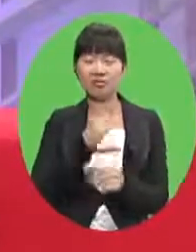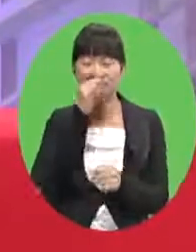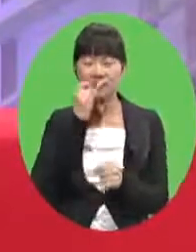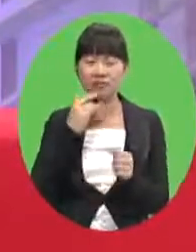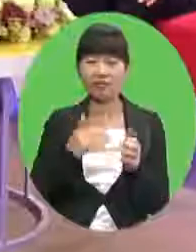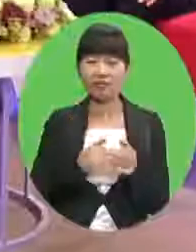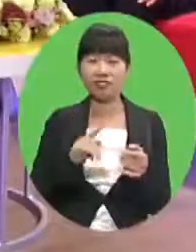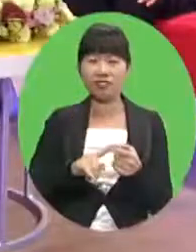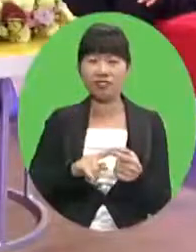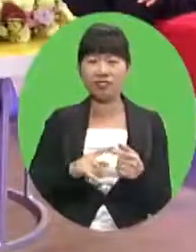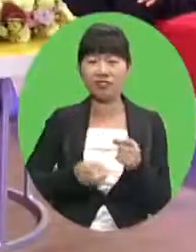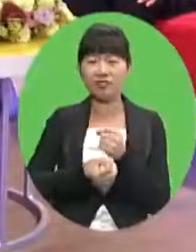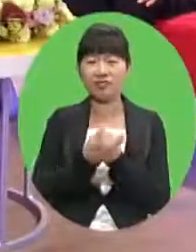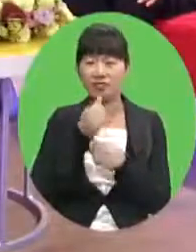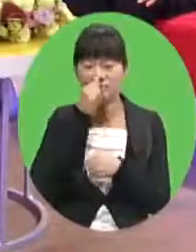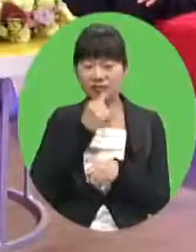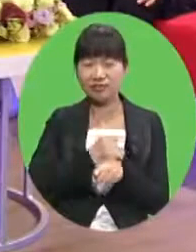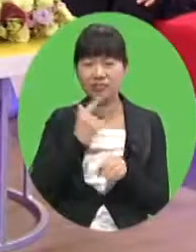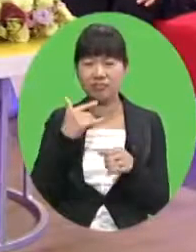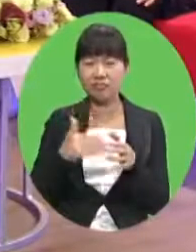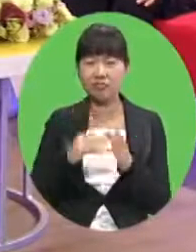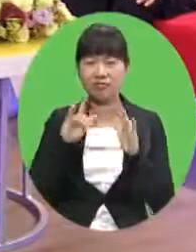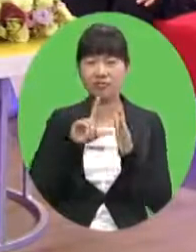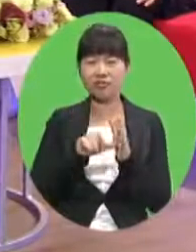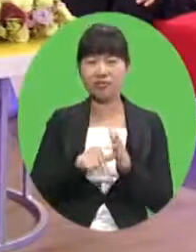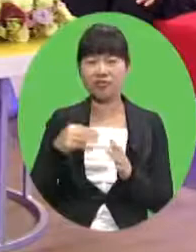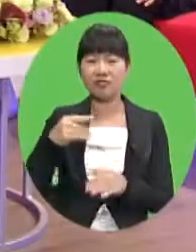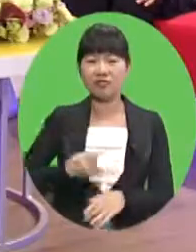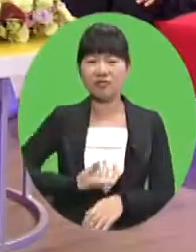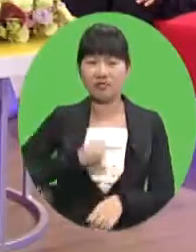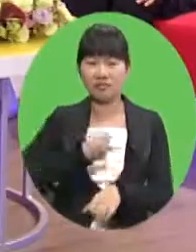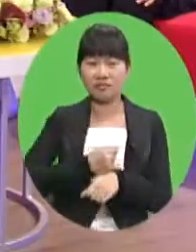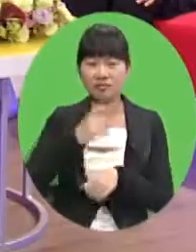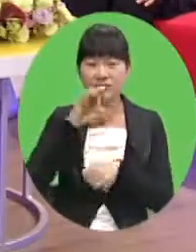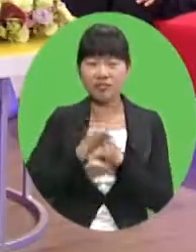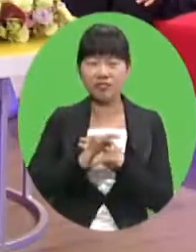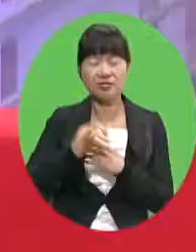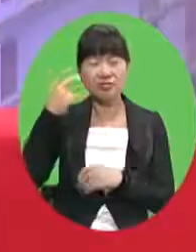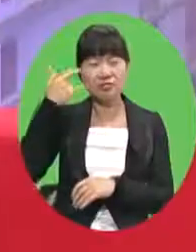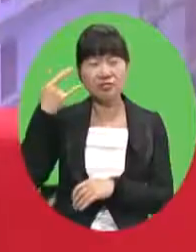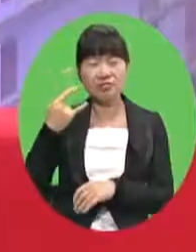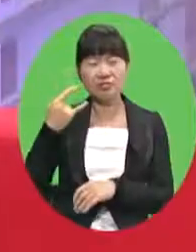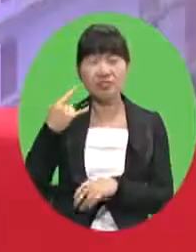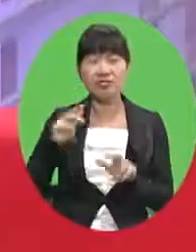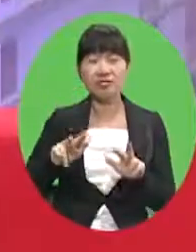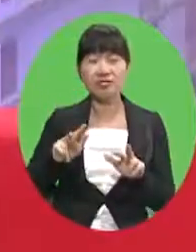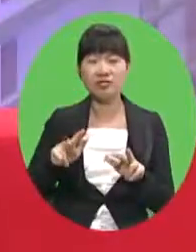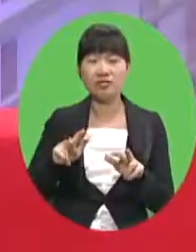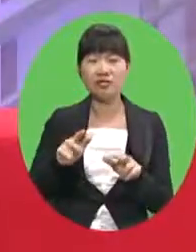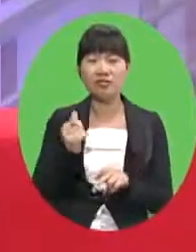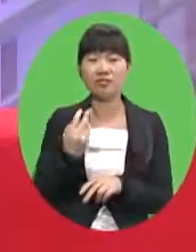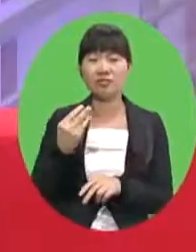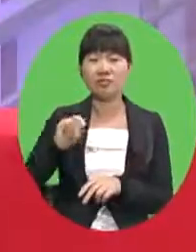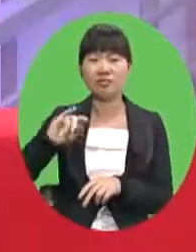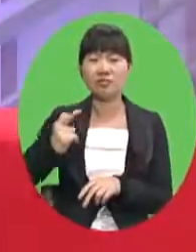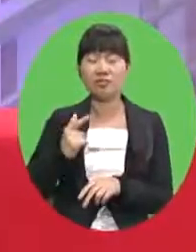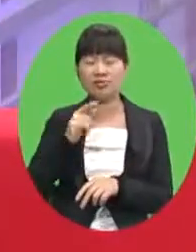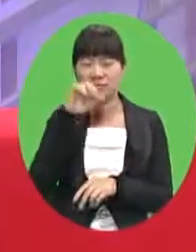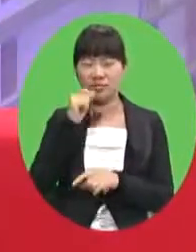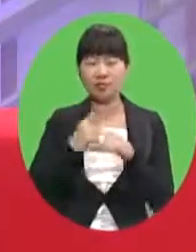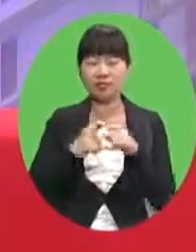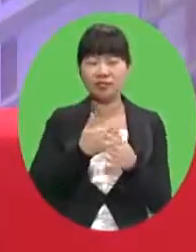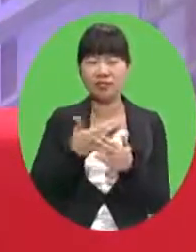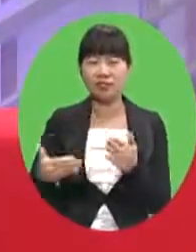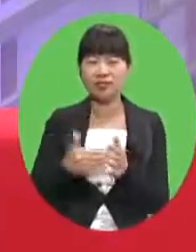그런 것들에 영향을 미치게 됩니다. 아동기의 트라우마는 이제 그 뇌에서 그 한참 호르몬이 긍정적인 호르몬이